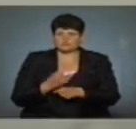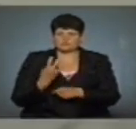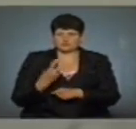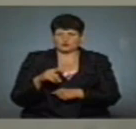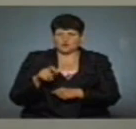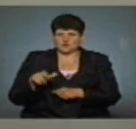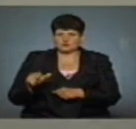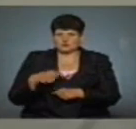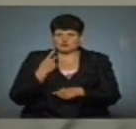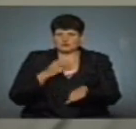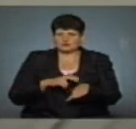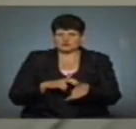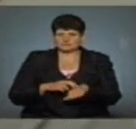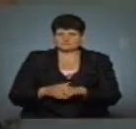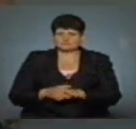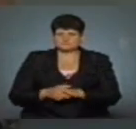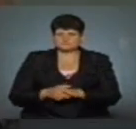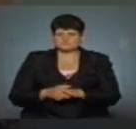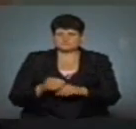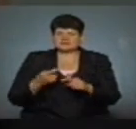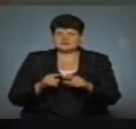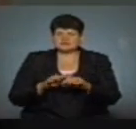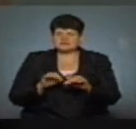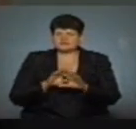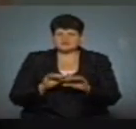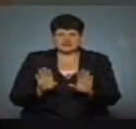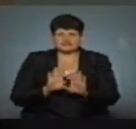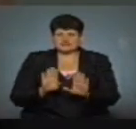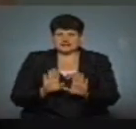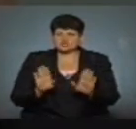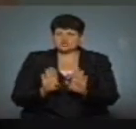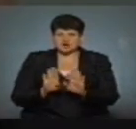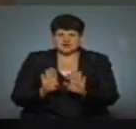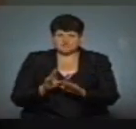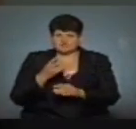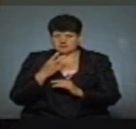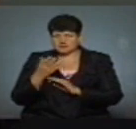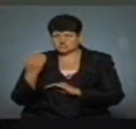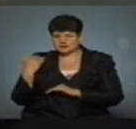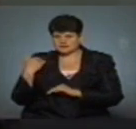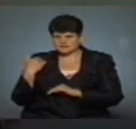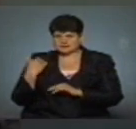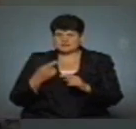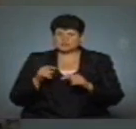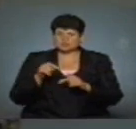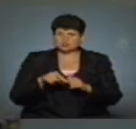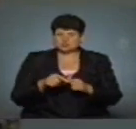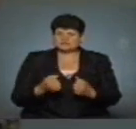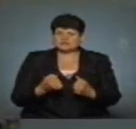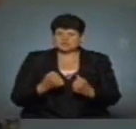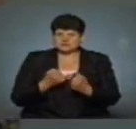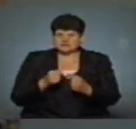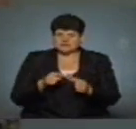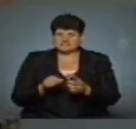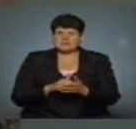каже лікарка-вірусолог Уляна Ільницька. Це вже не шафа біологічної безпеки, такі, як ви бачили попередньо. Тут захищається